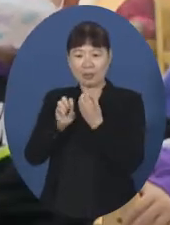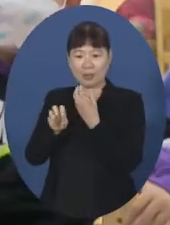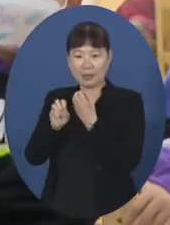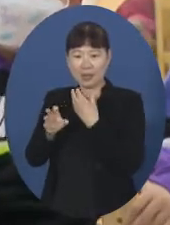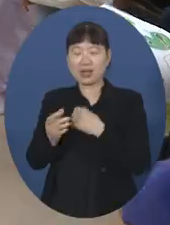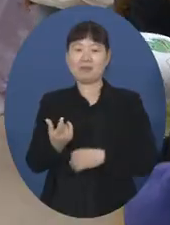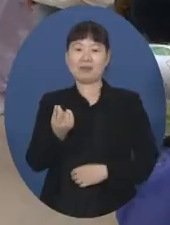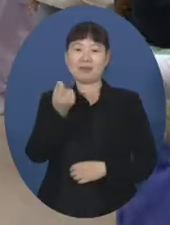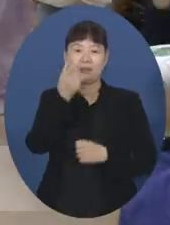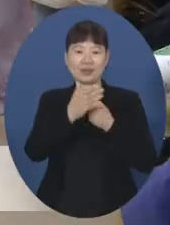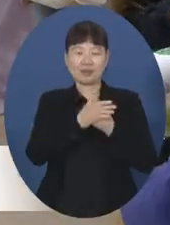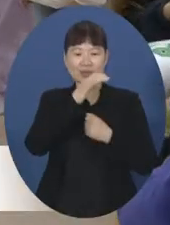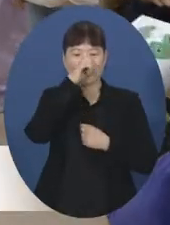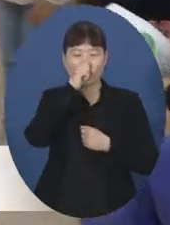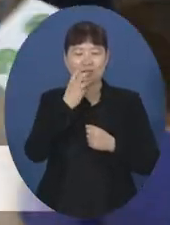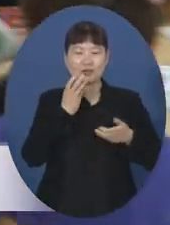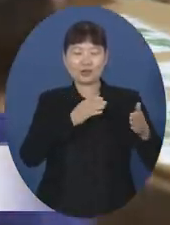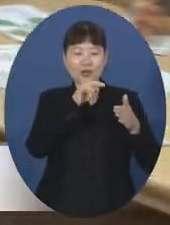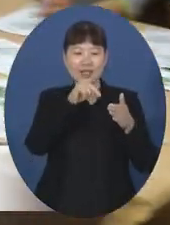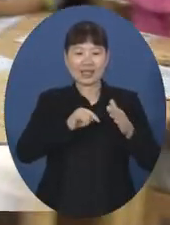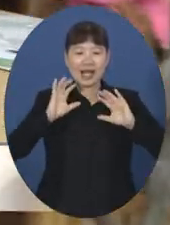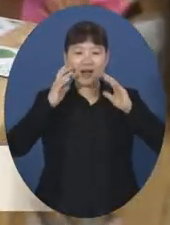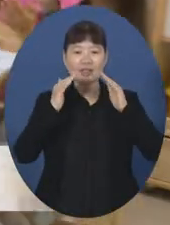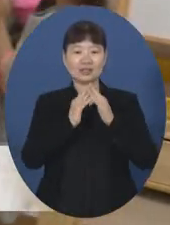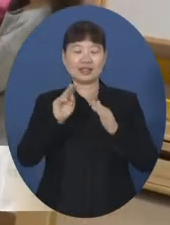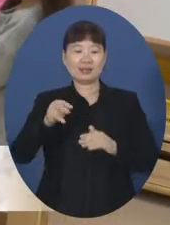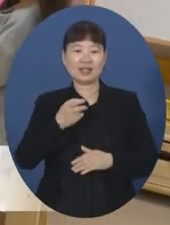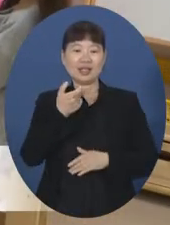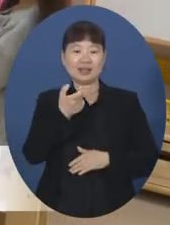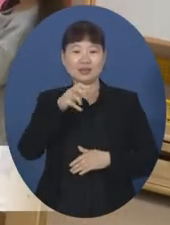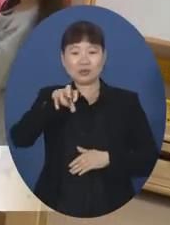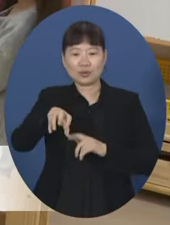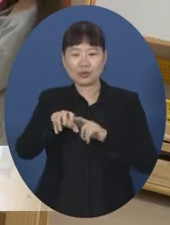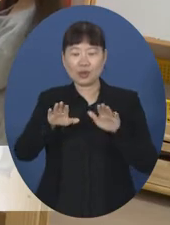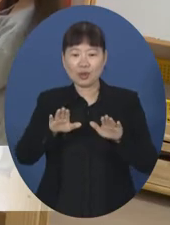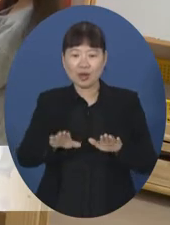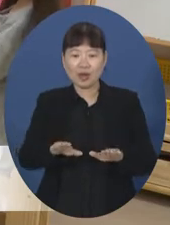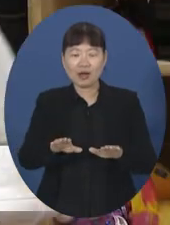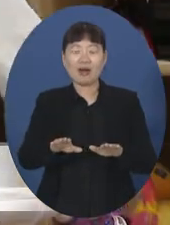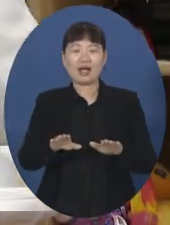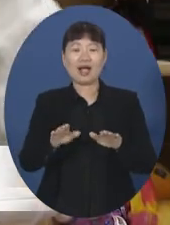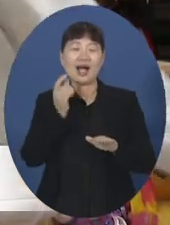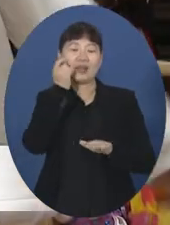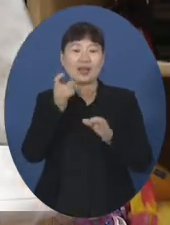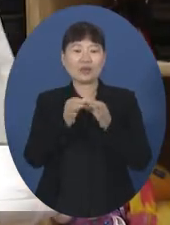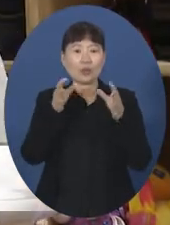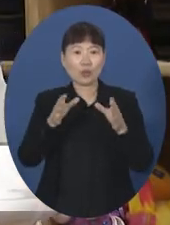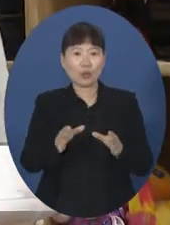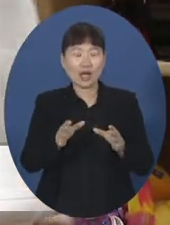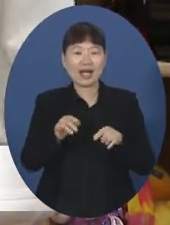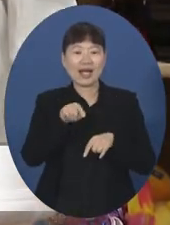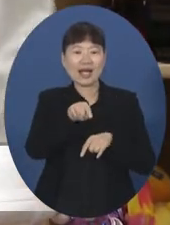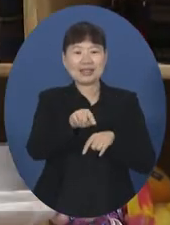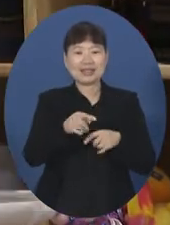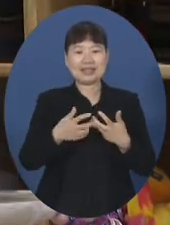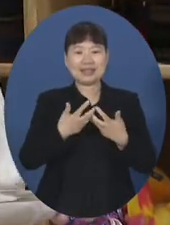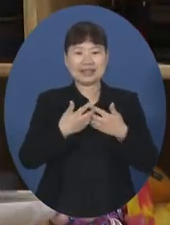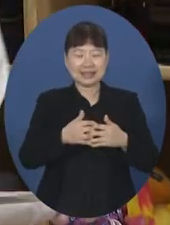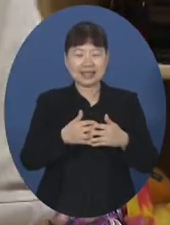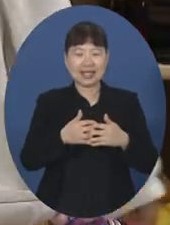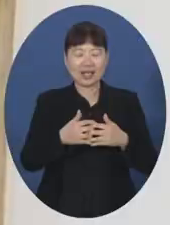해줘서 그거는. 경기도는 도내 어린이집 250곳에 이번 달부터 한 달간 순차적으로 알파미니를 대여하고